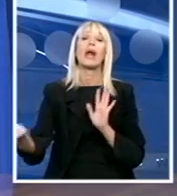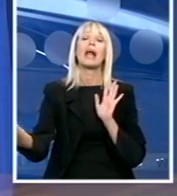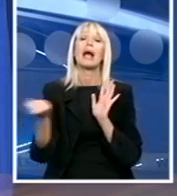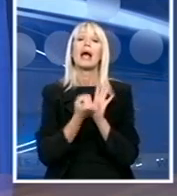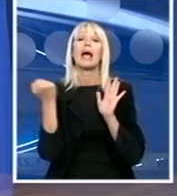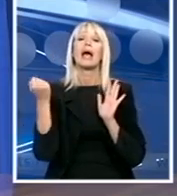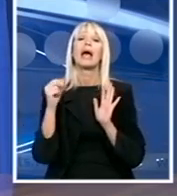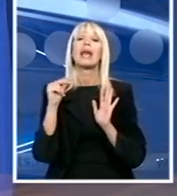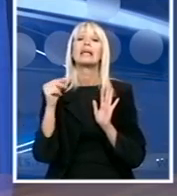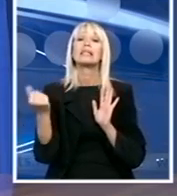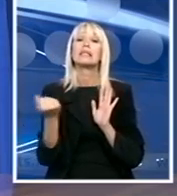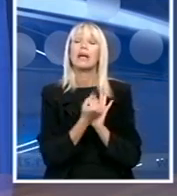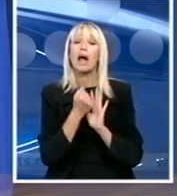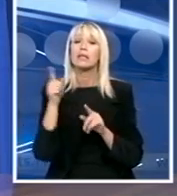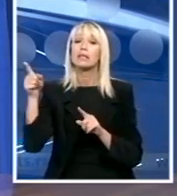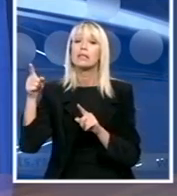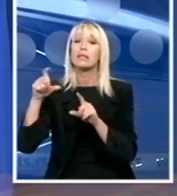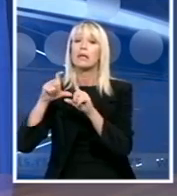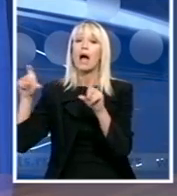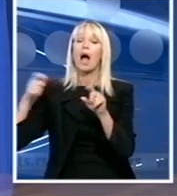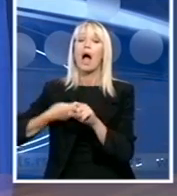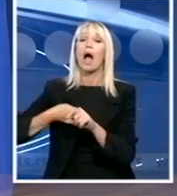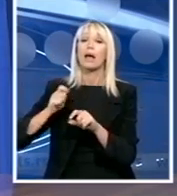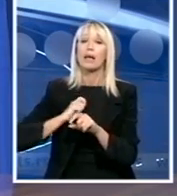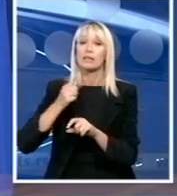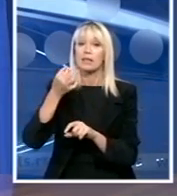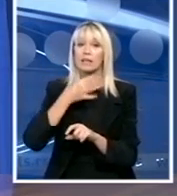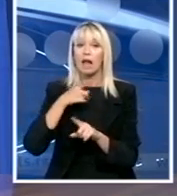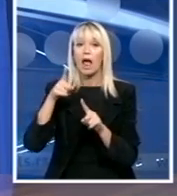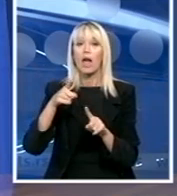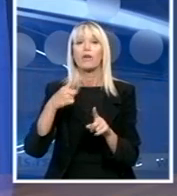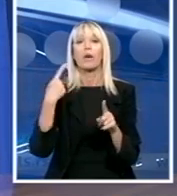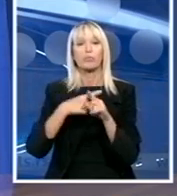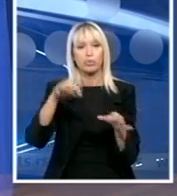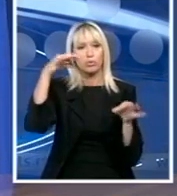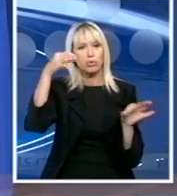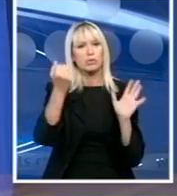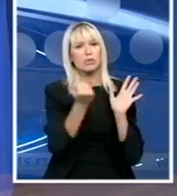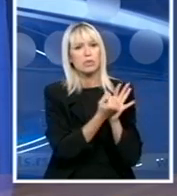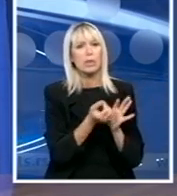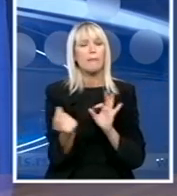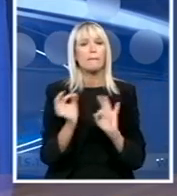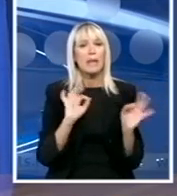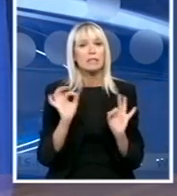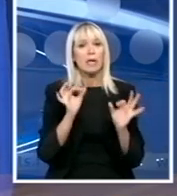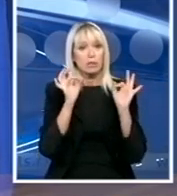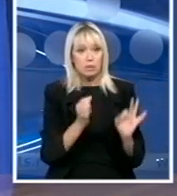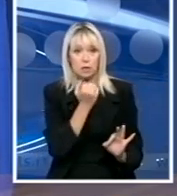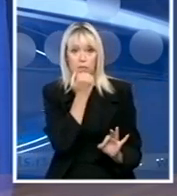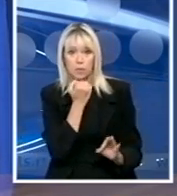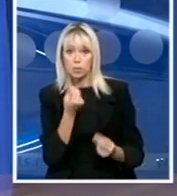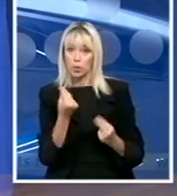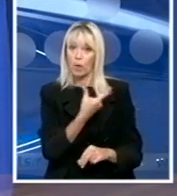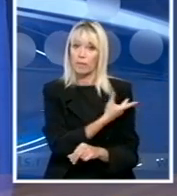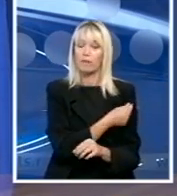lekove i medicinska sredstva i sertifikat o bezbednosti i ispravnosti vakcine.